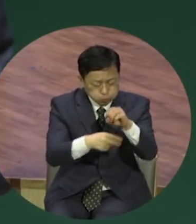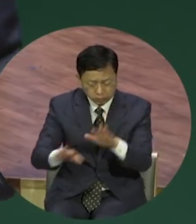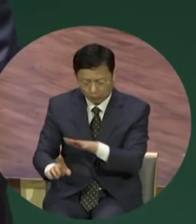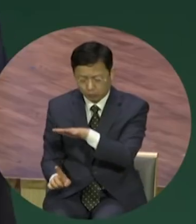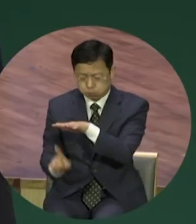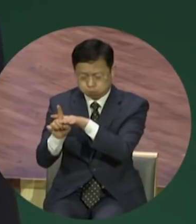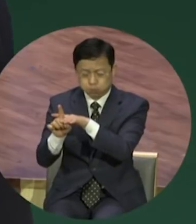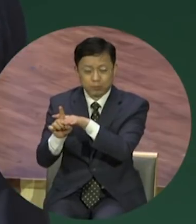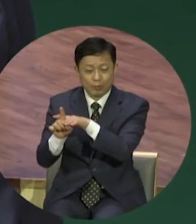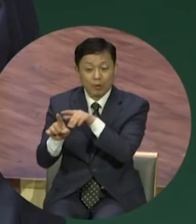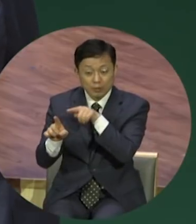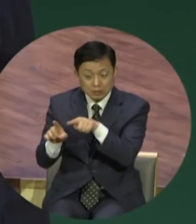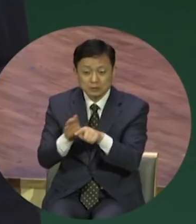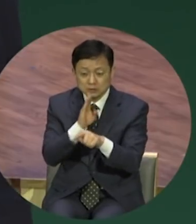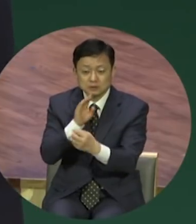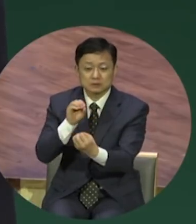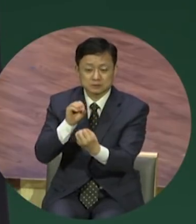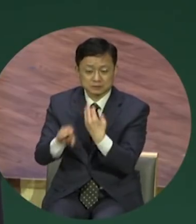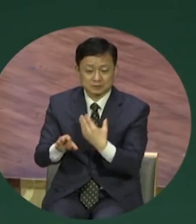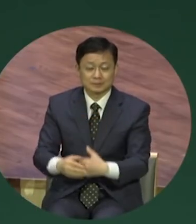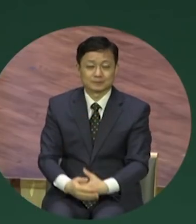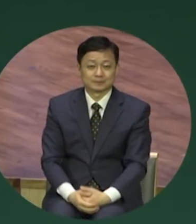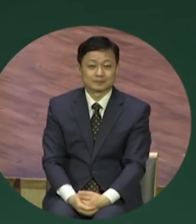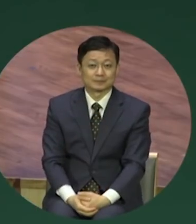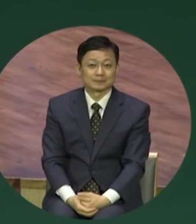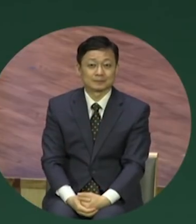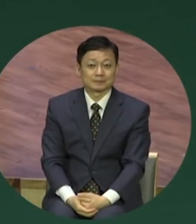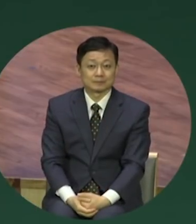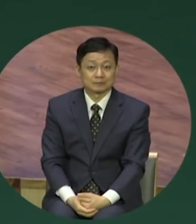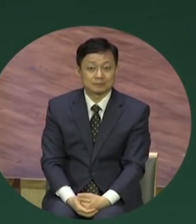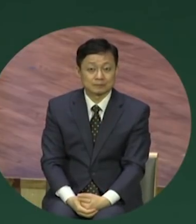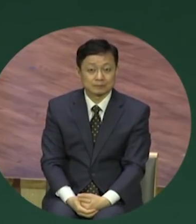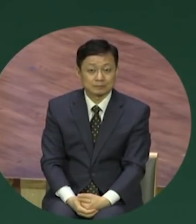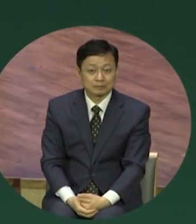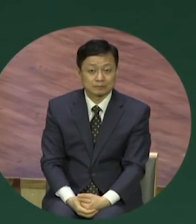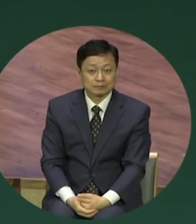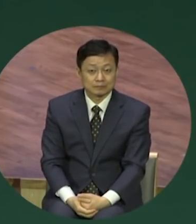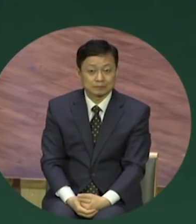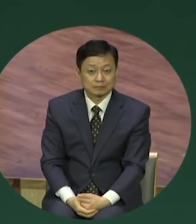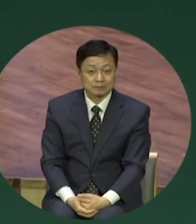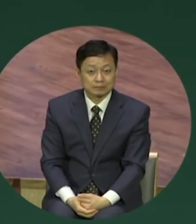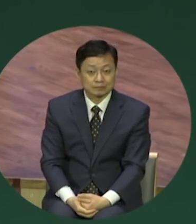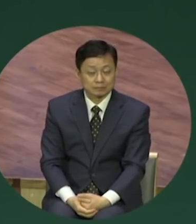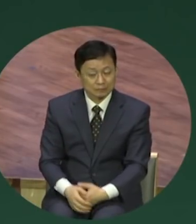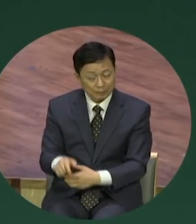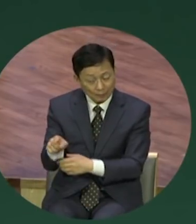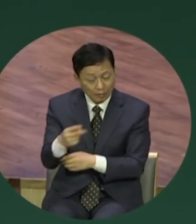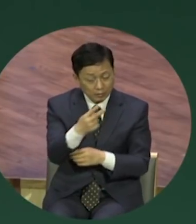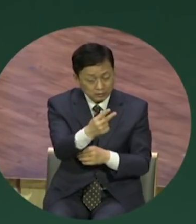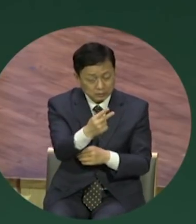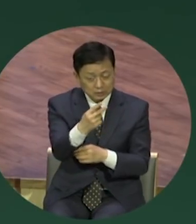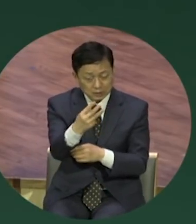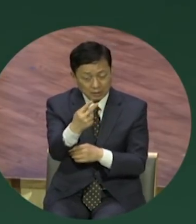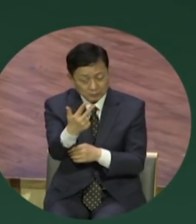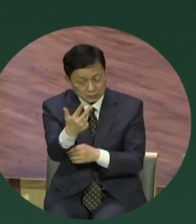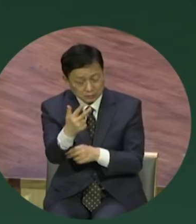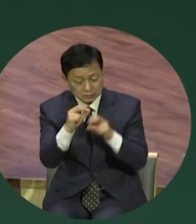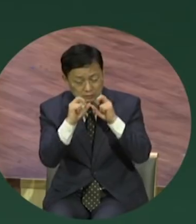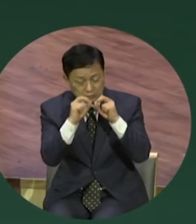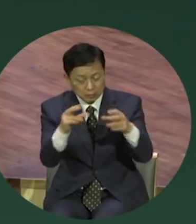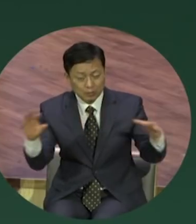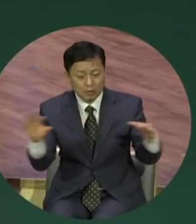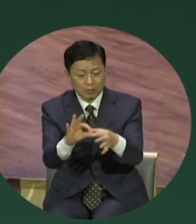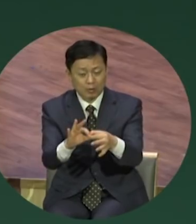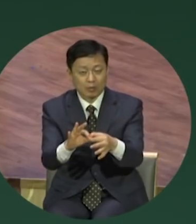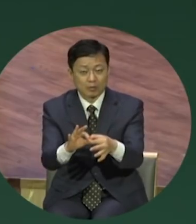organizations, what kind of group is there like this today? 그 제 마음속에 어떻게 응답하냐면 이 자체가 전무후무다. And the answer that God gave to me in my heart was